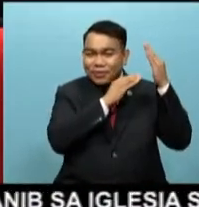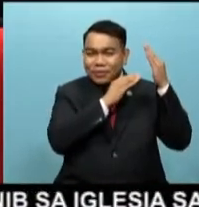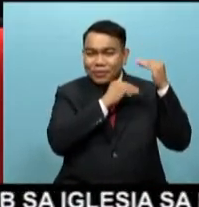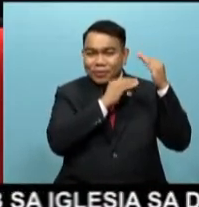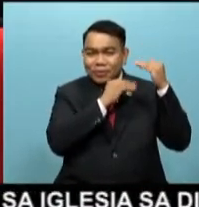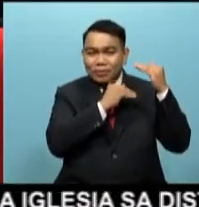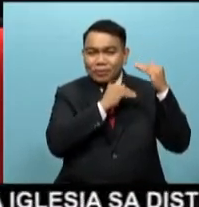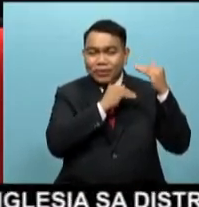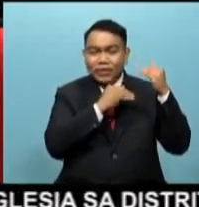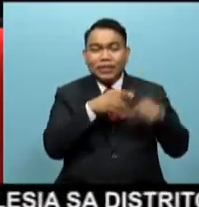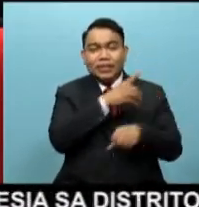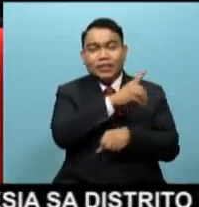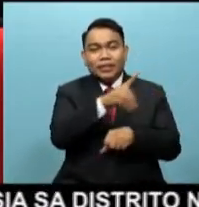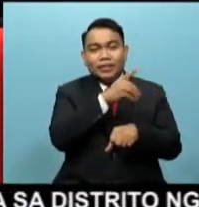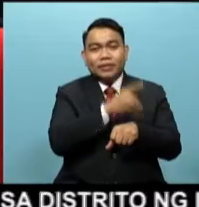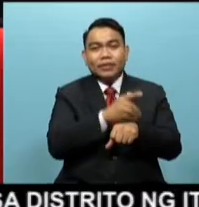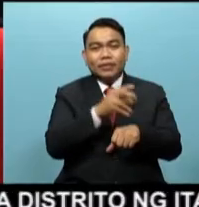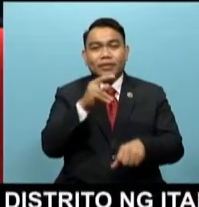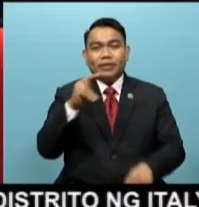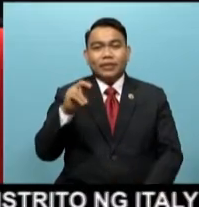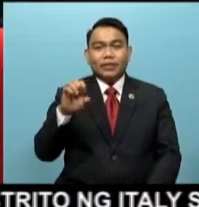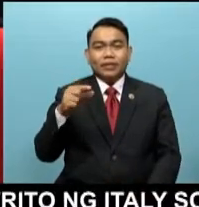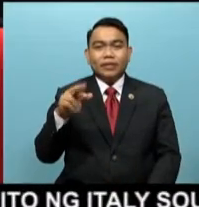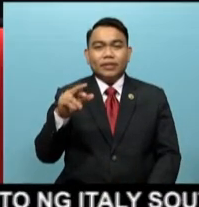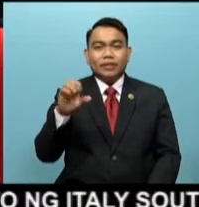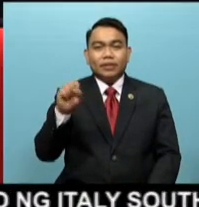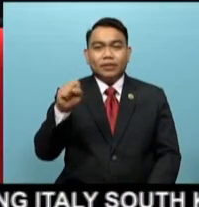ng Valladolid, Negros Occidental, na